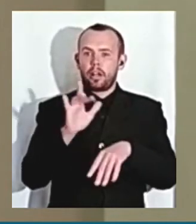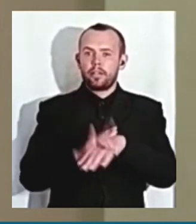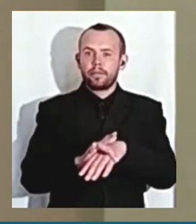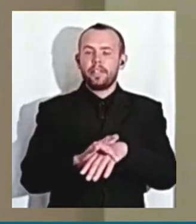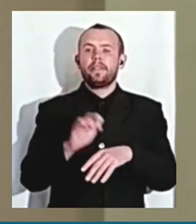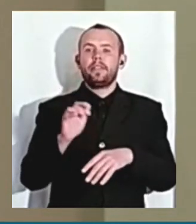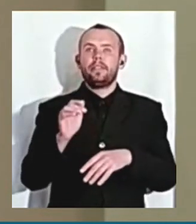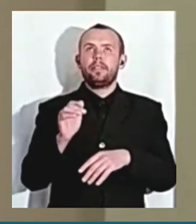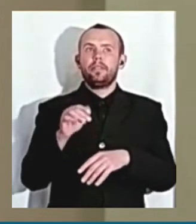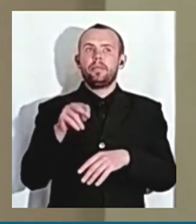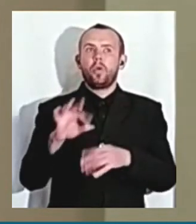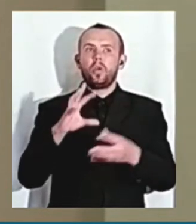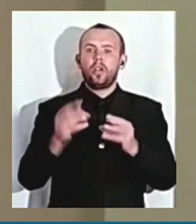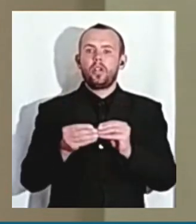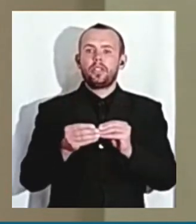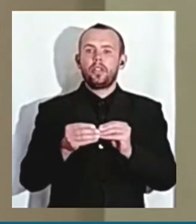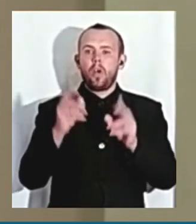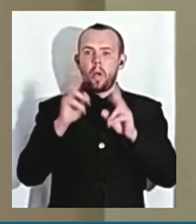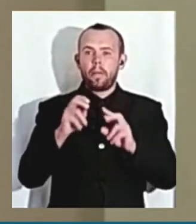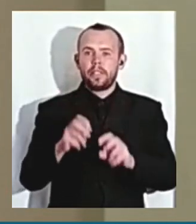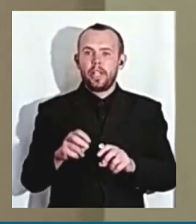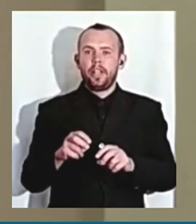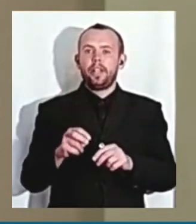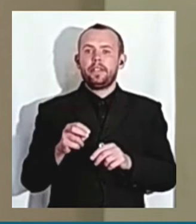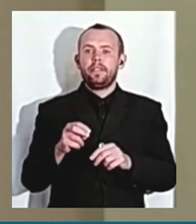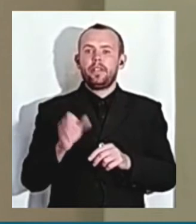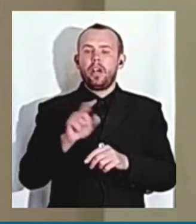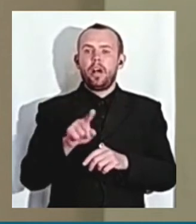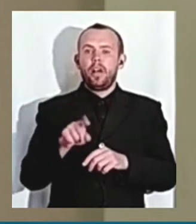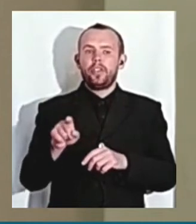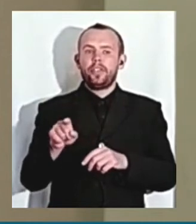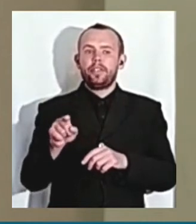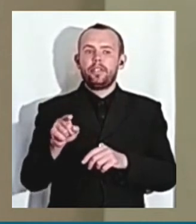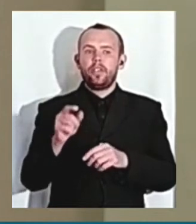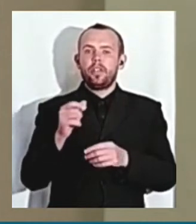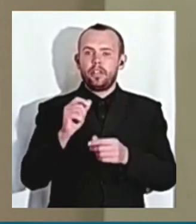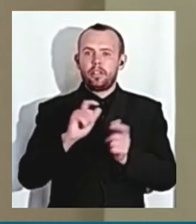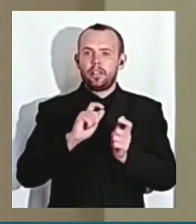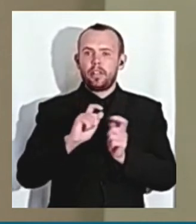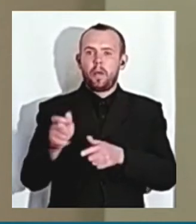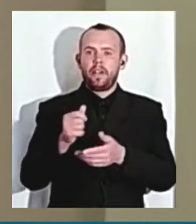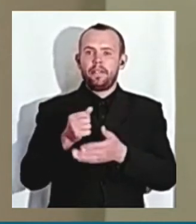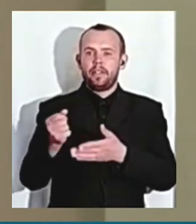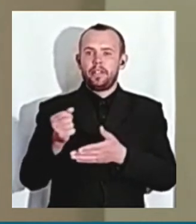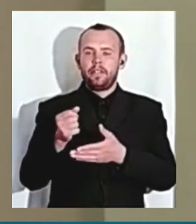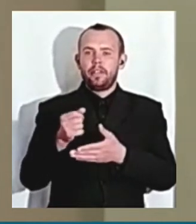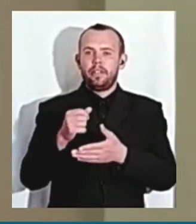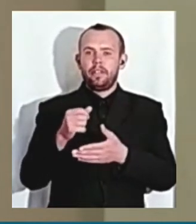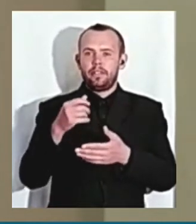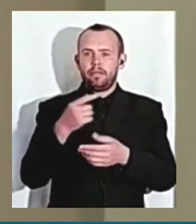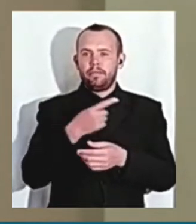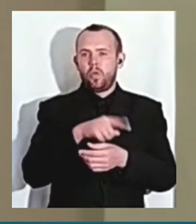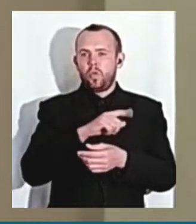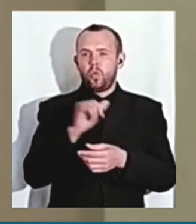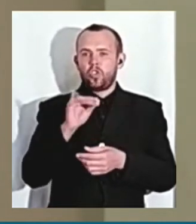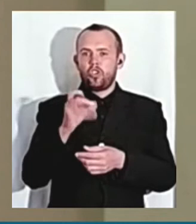результатам обследований. Они направлены в профильные учреждения и получают лечение.